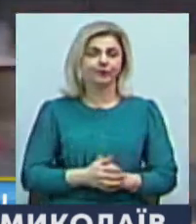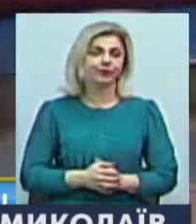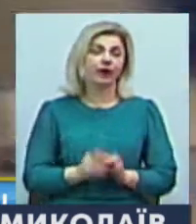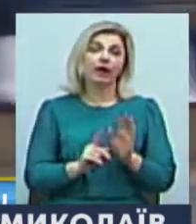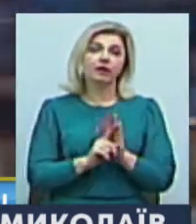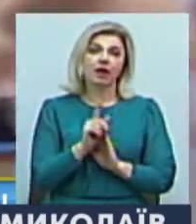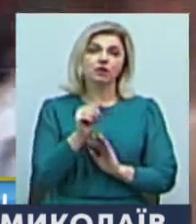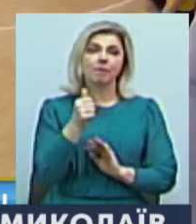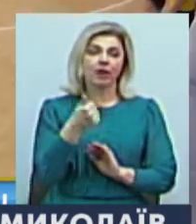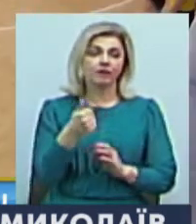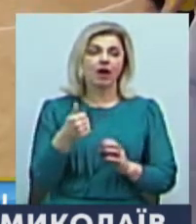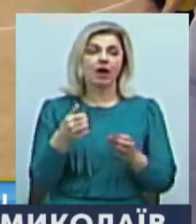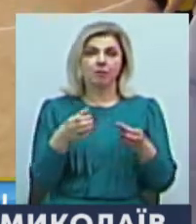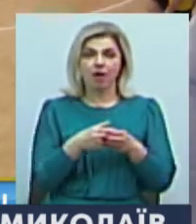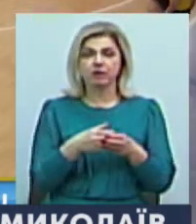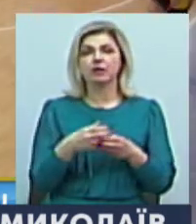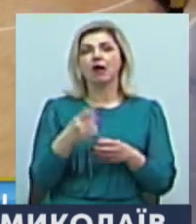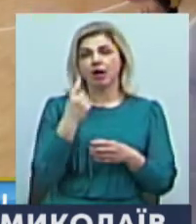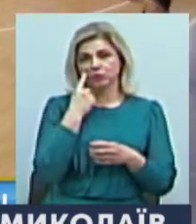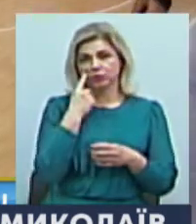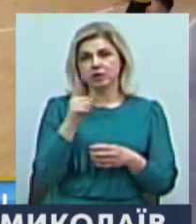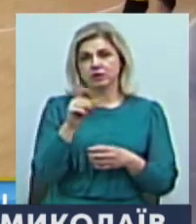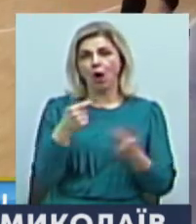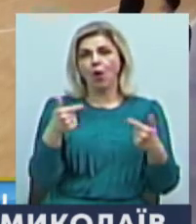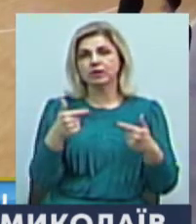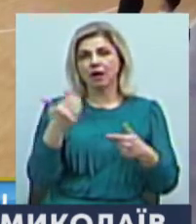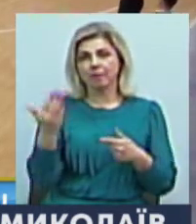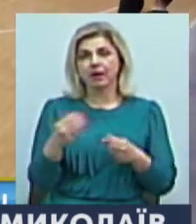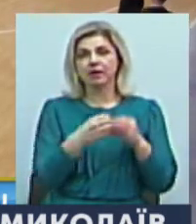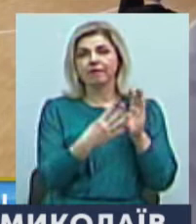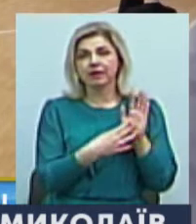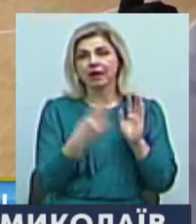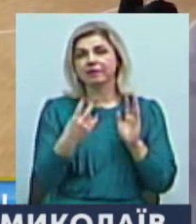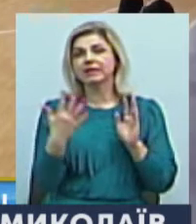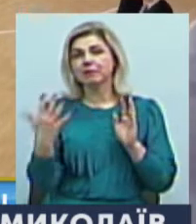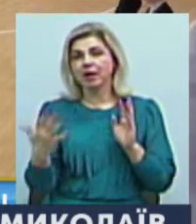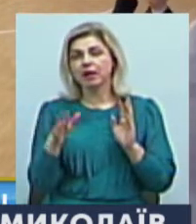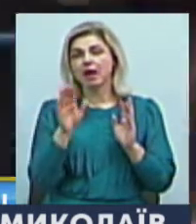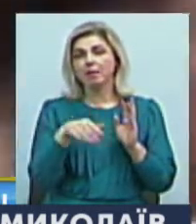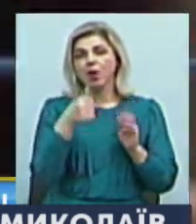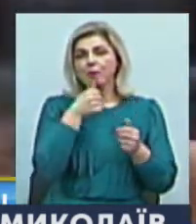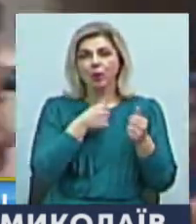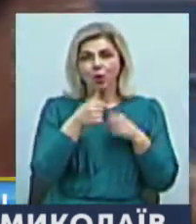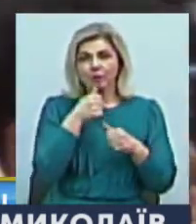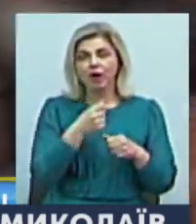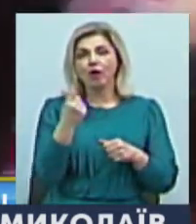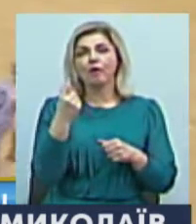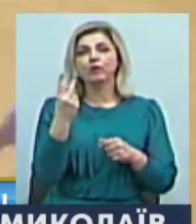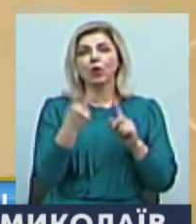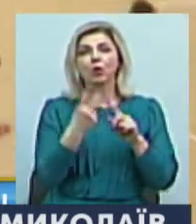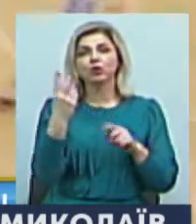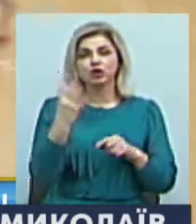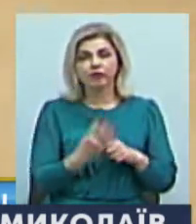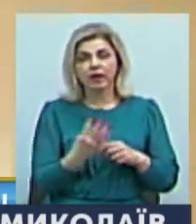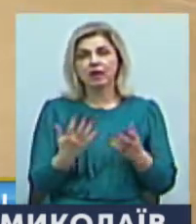Початок першого матчу був за гостями. Рахунок першої чверті – 19-25. Попри спроби Прометея збільшити гандикап, другу чверть виграли вже